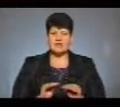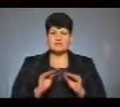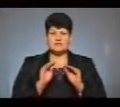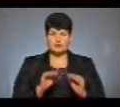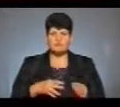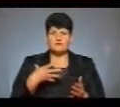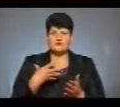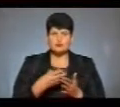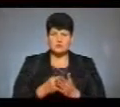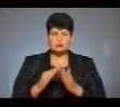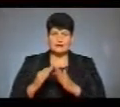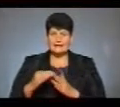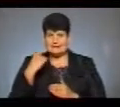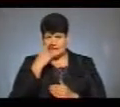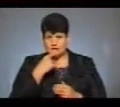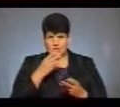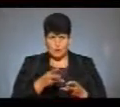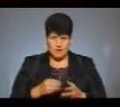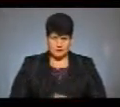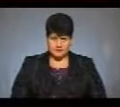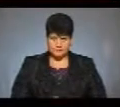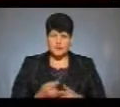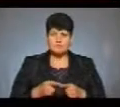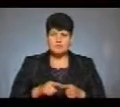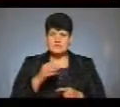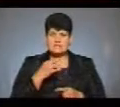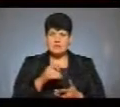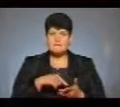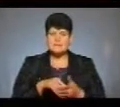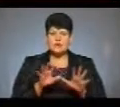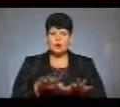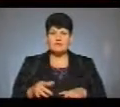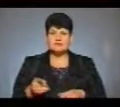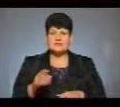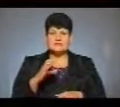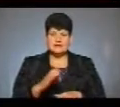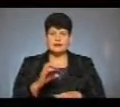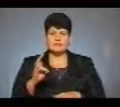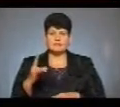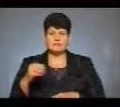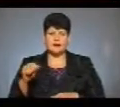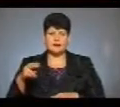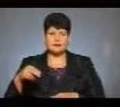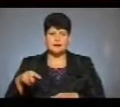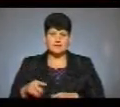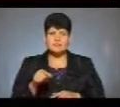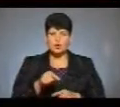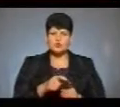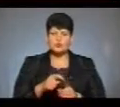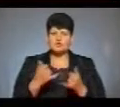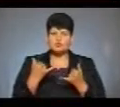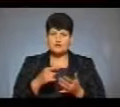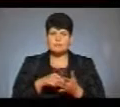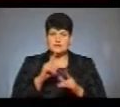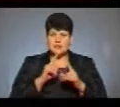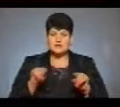в своїх помешканнях індивідуального опалення. Про це повідомив міський голова Тернополя Сергій Надал. За його словами, сьогодні в міськраді